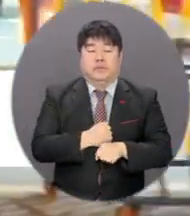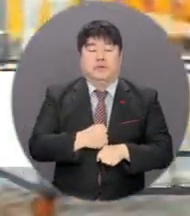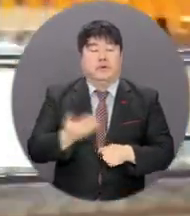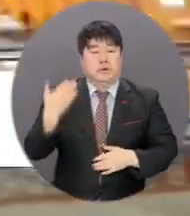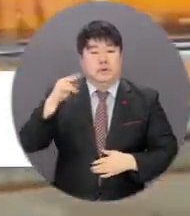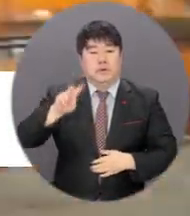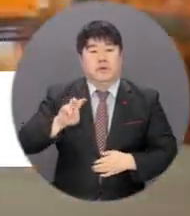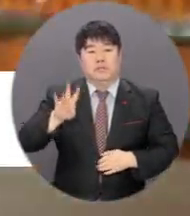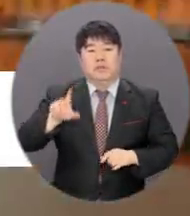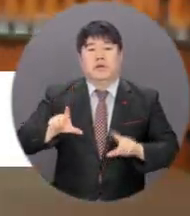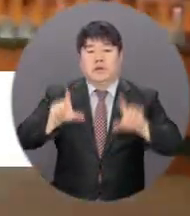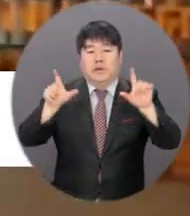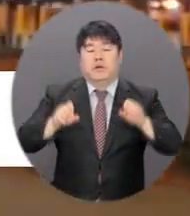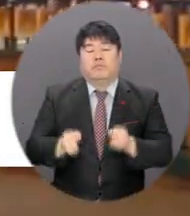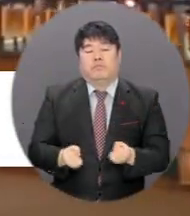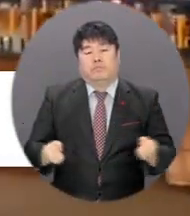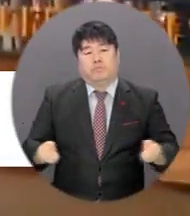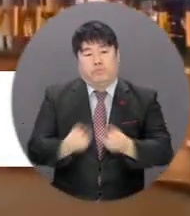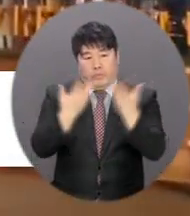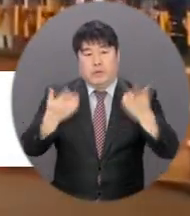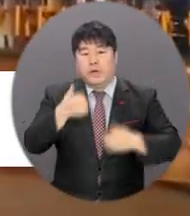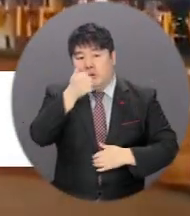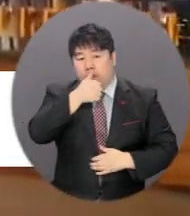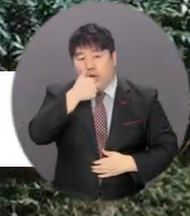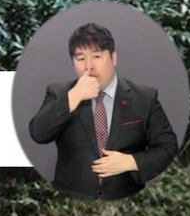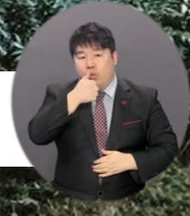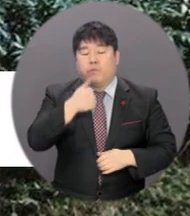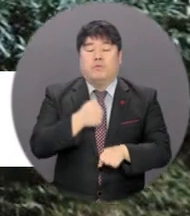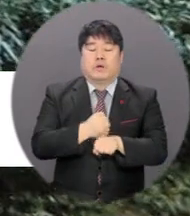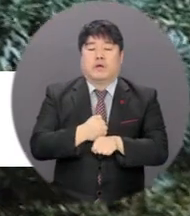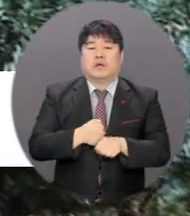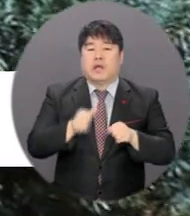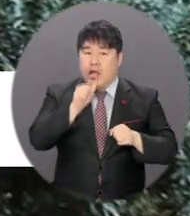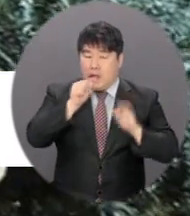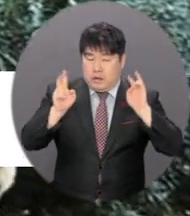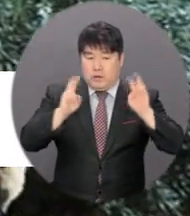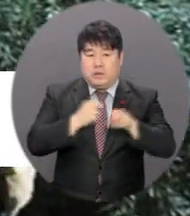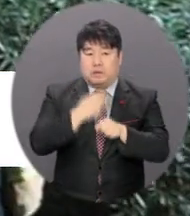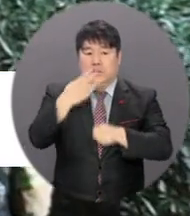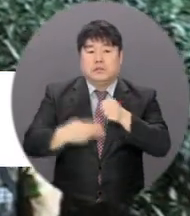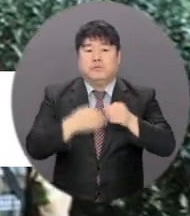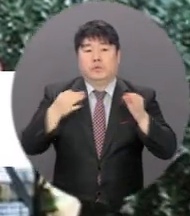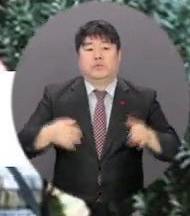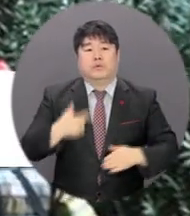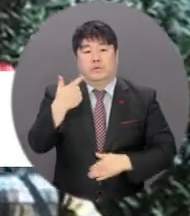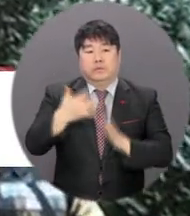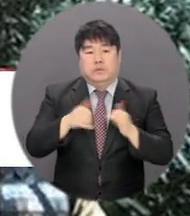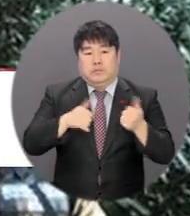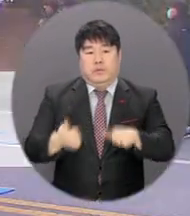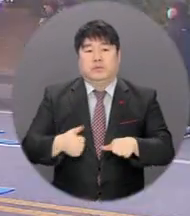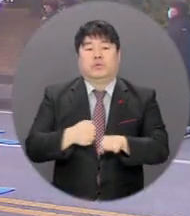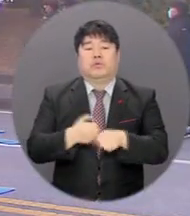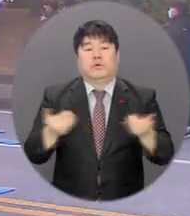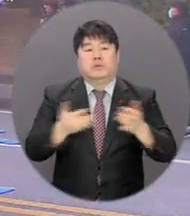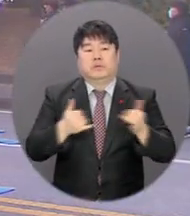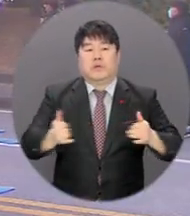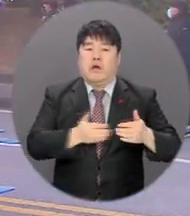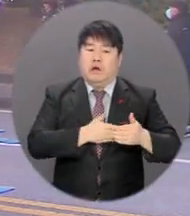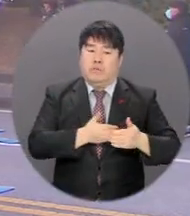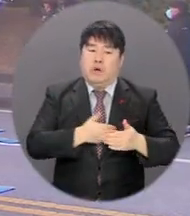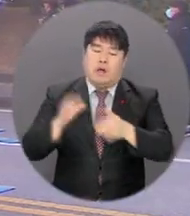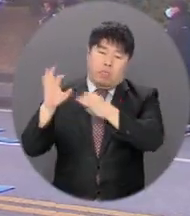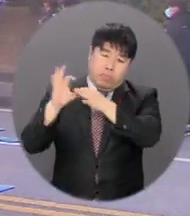지난 24일 폭발 사고가 발생한 광양제철소에서도 최근 3년 동안 6명이 숨지면서 노동자들의 불안감은 여전히